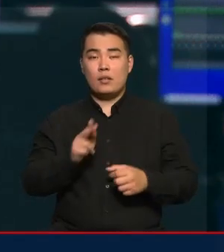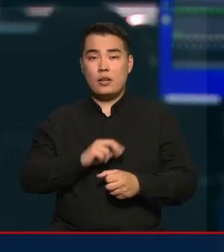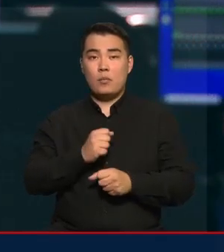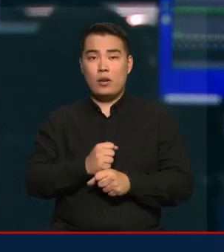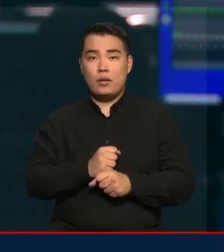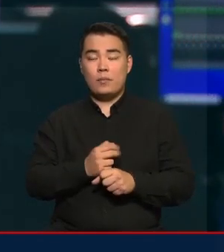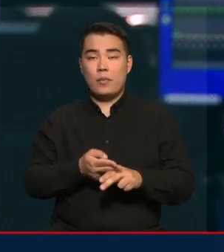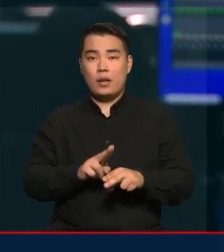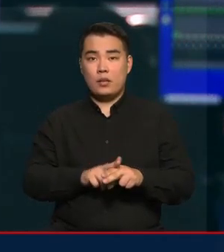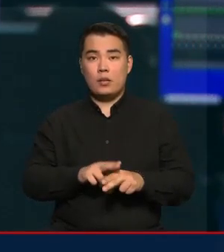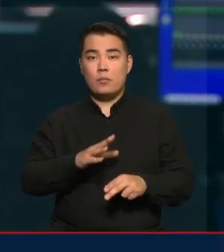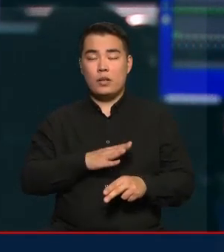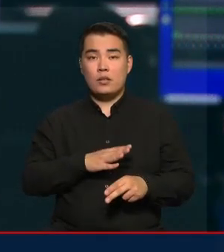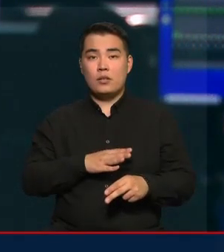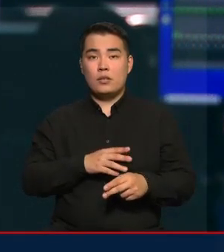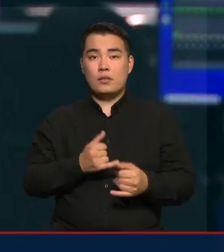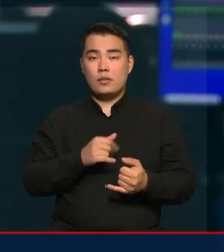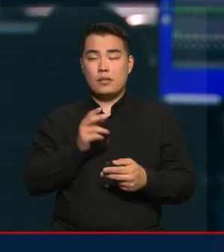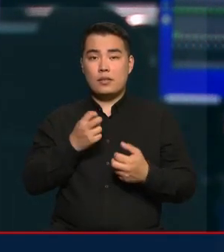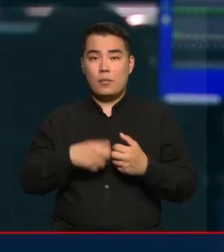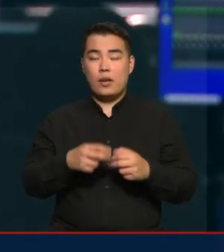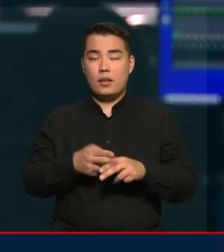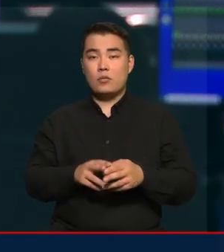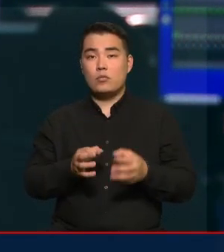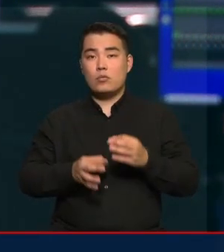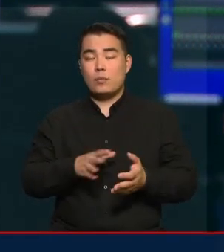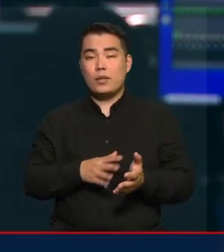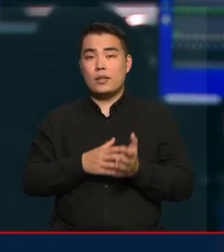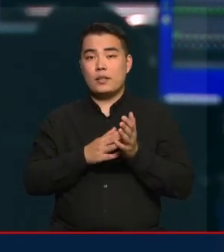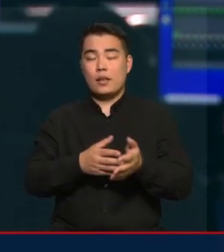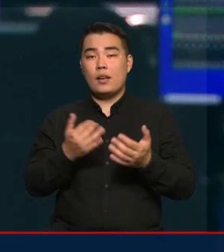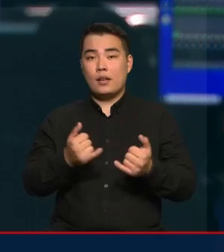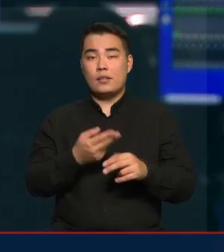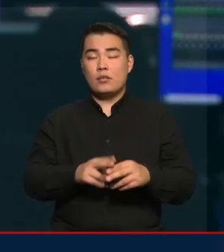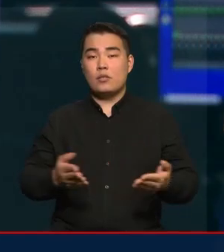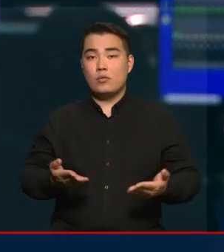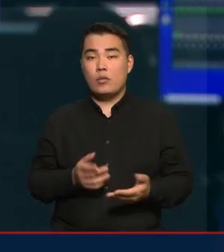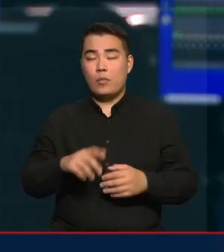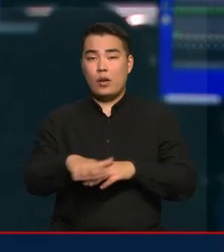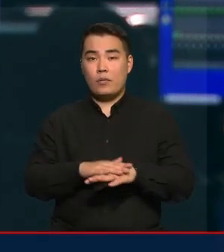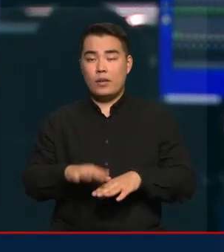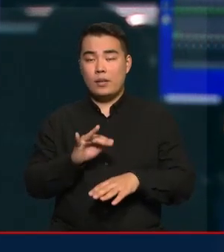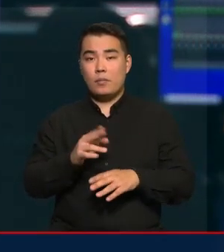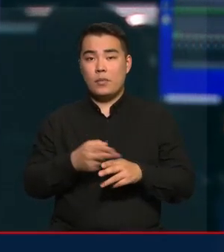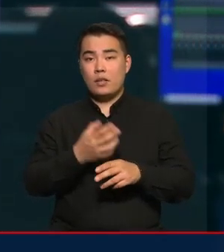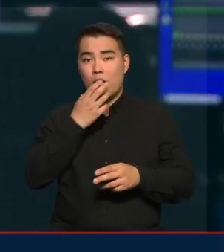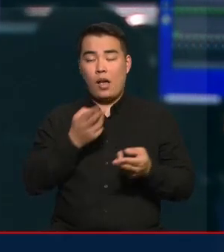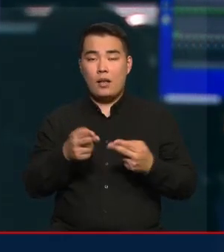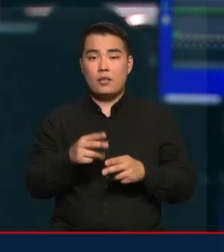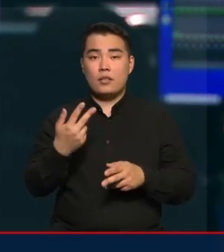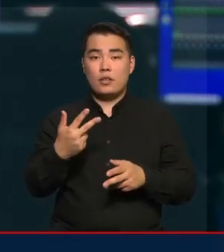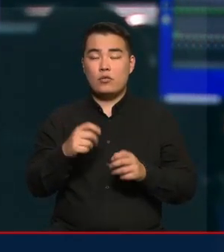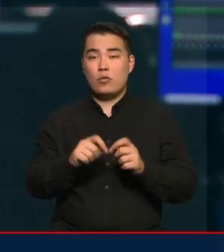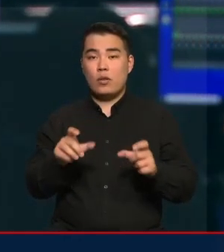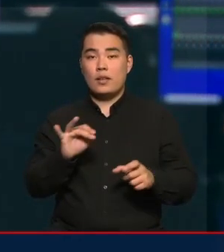работы в связи с чем произошёл сбой на него уже подали в суд сейчас помимо жилых домов без отопления Сегодня остались три